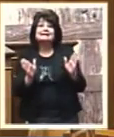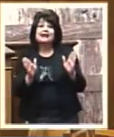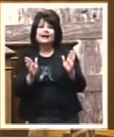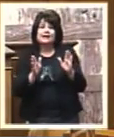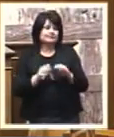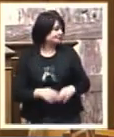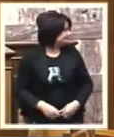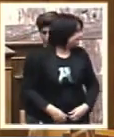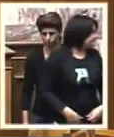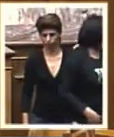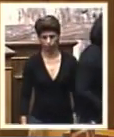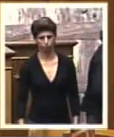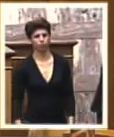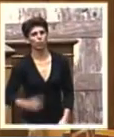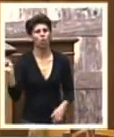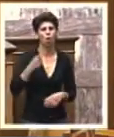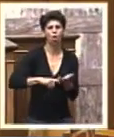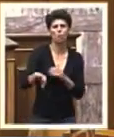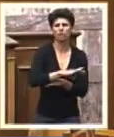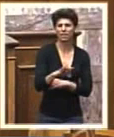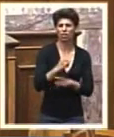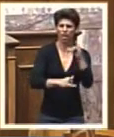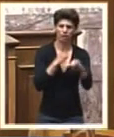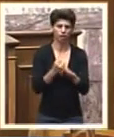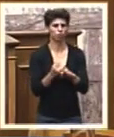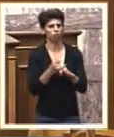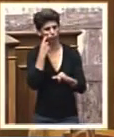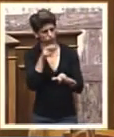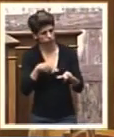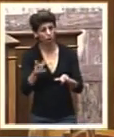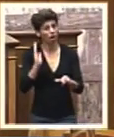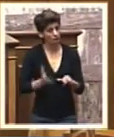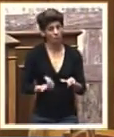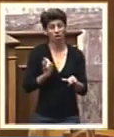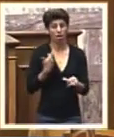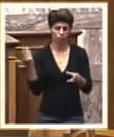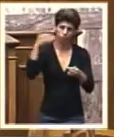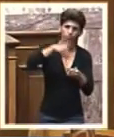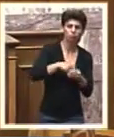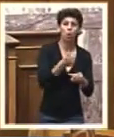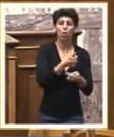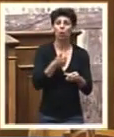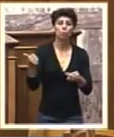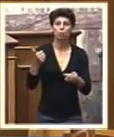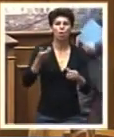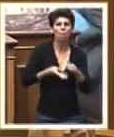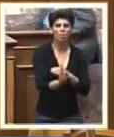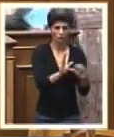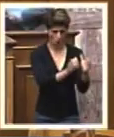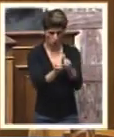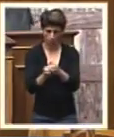όλων των νομοσχεδίων στο διαδίκτυο, για να μπορεί να συμμετέχει ο νέος, όχι μόνο μέσα από οργανωμένα